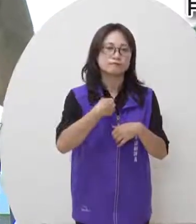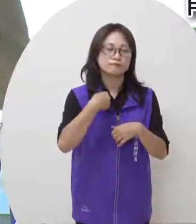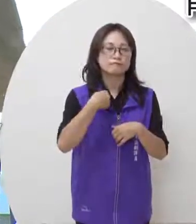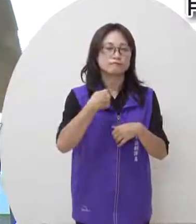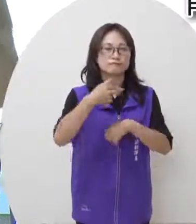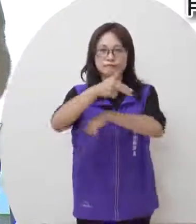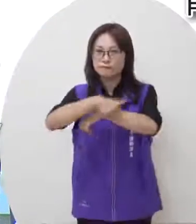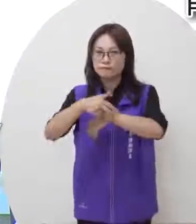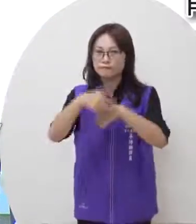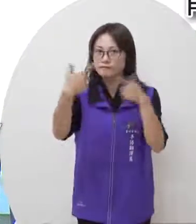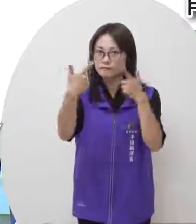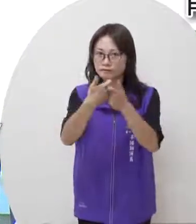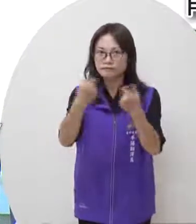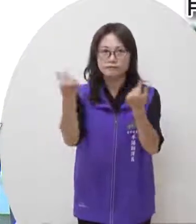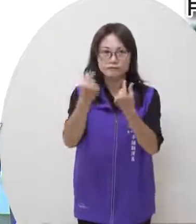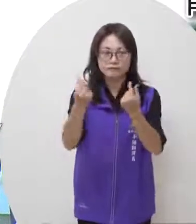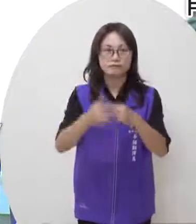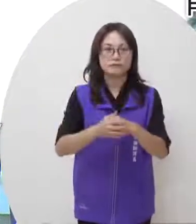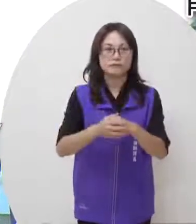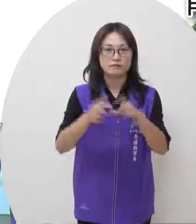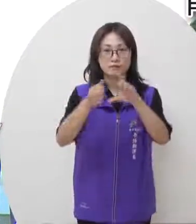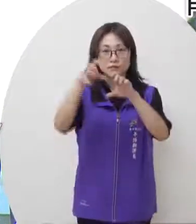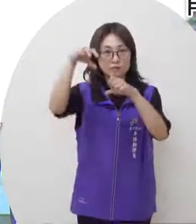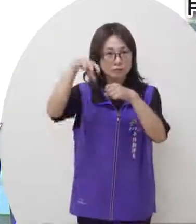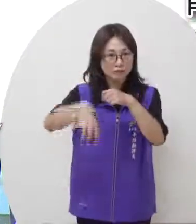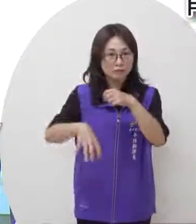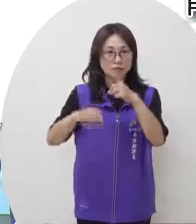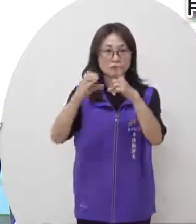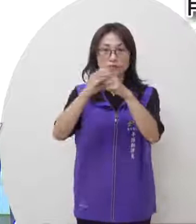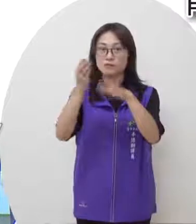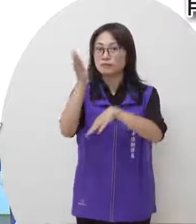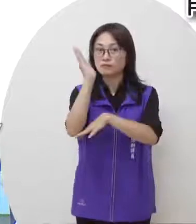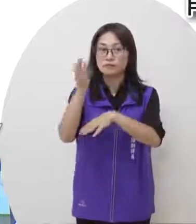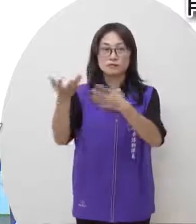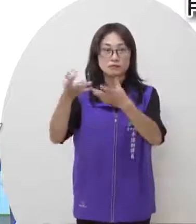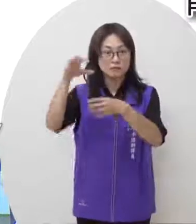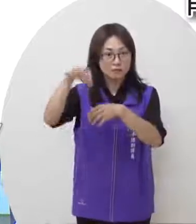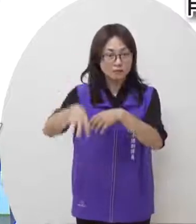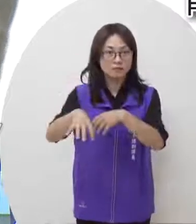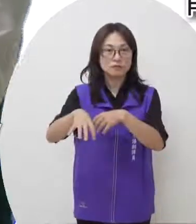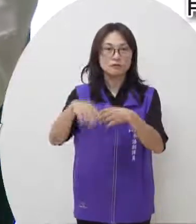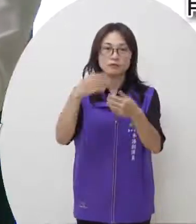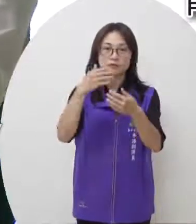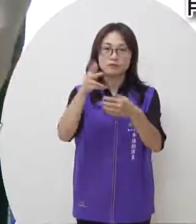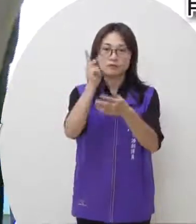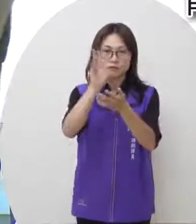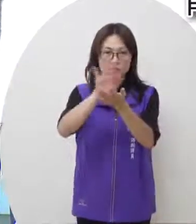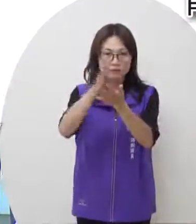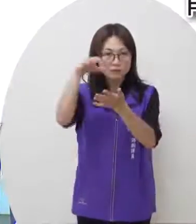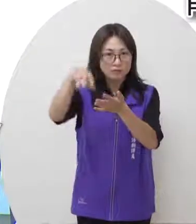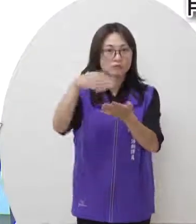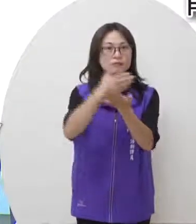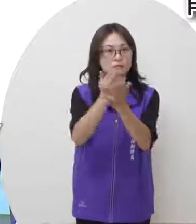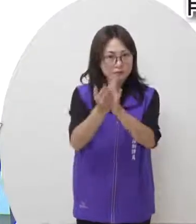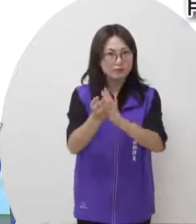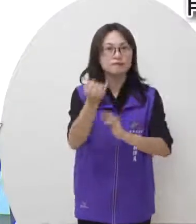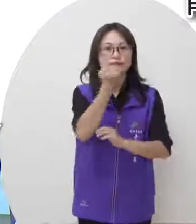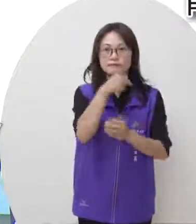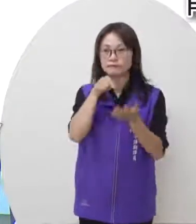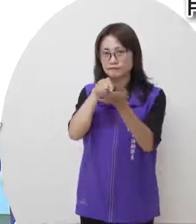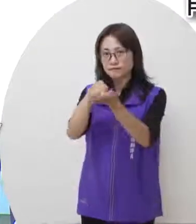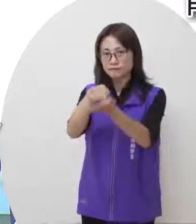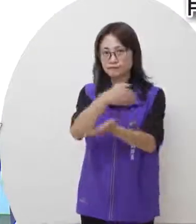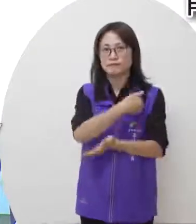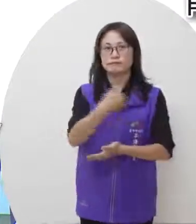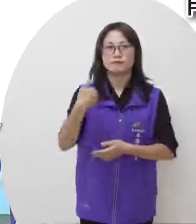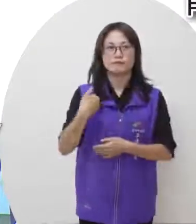所、户政事务所、捷运场站、图书馆等等，它可能都是未来我们另外一个绑卡点，